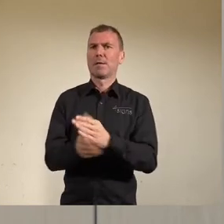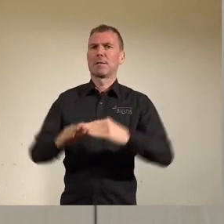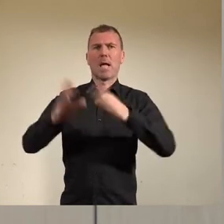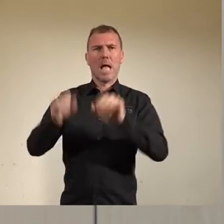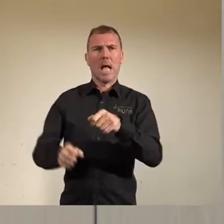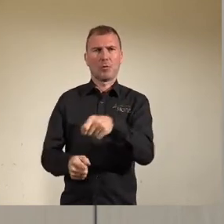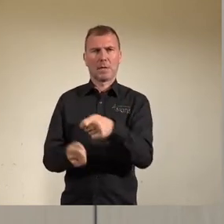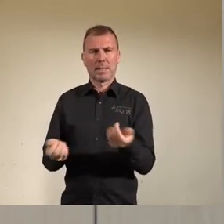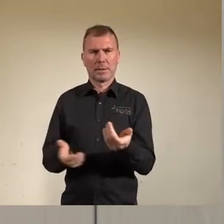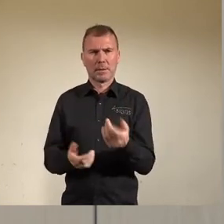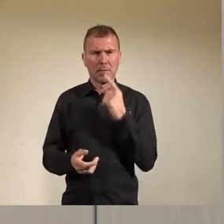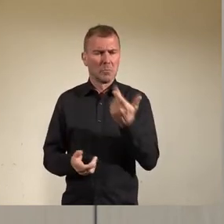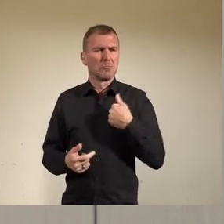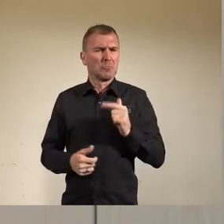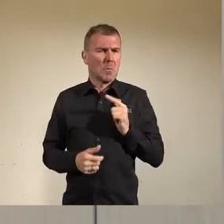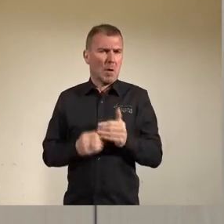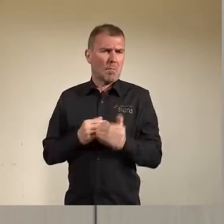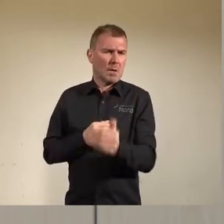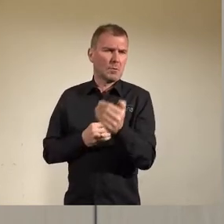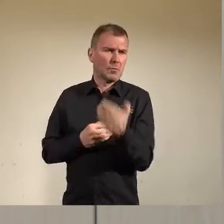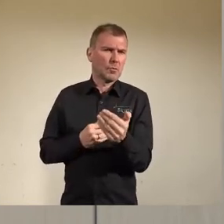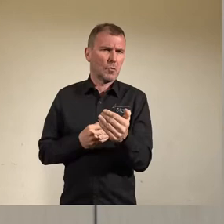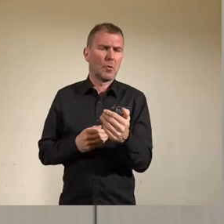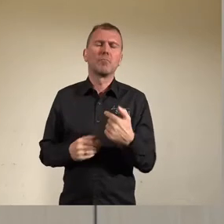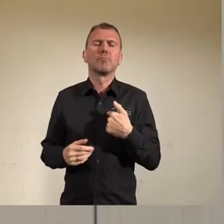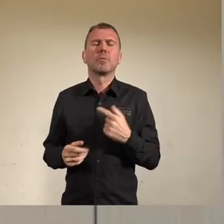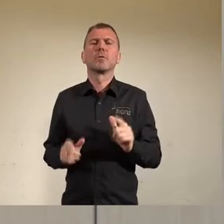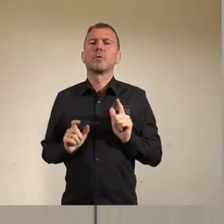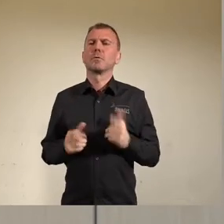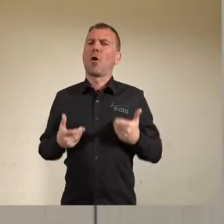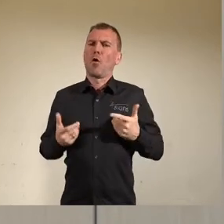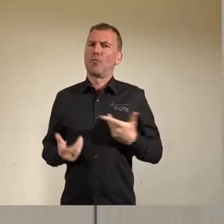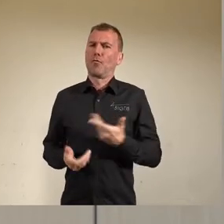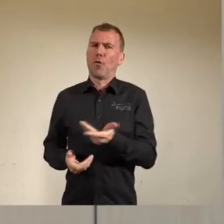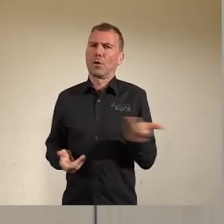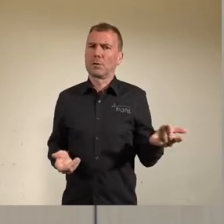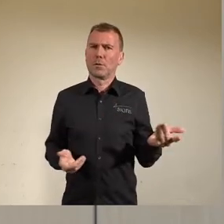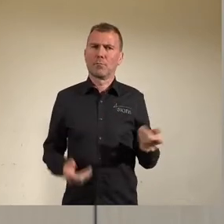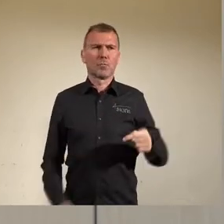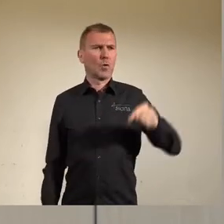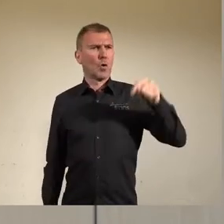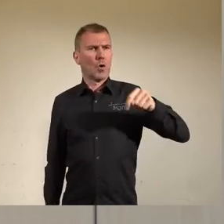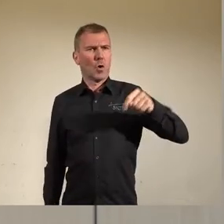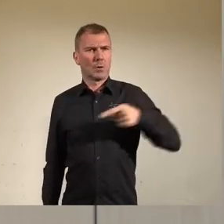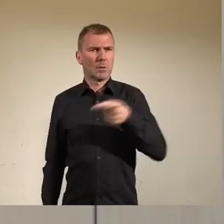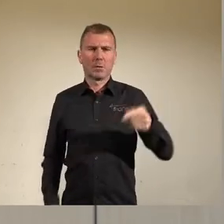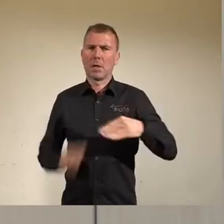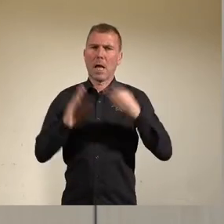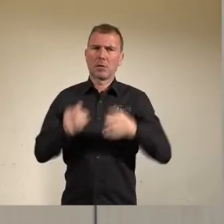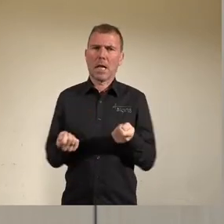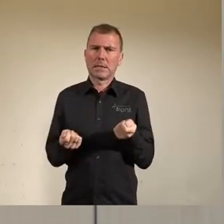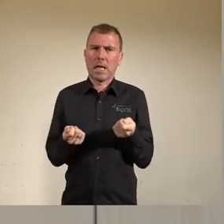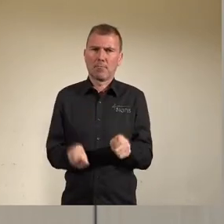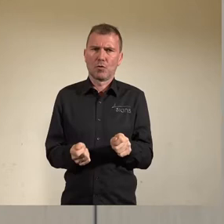werden, wenn sie wie zu erwarten ist und was uns auch grundsätzlich freut, heute einen